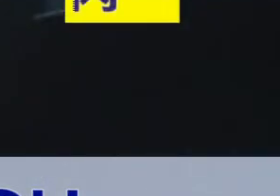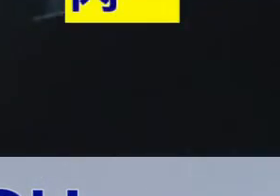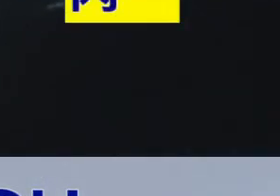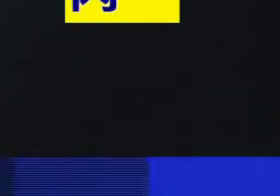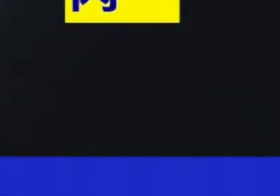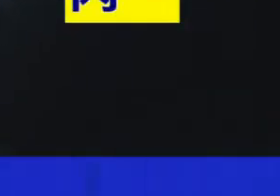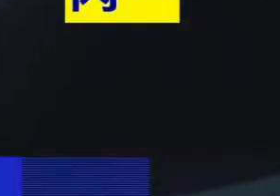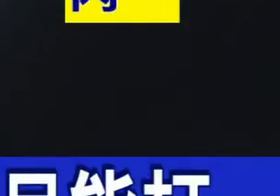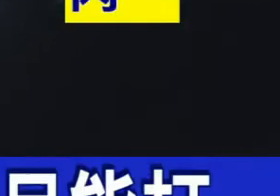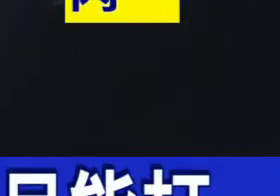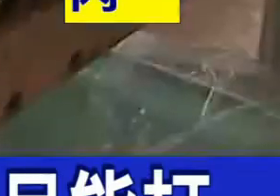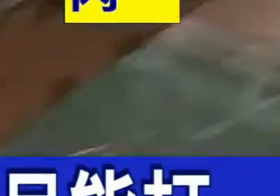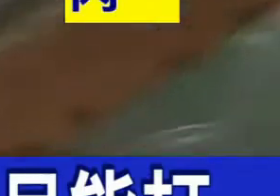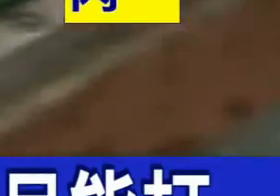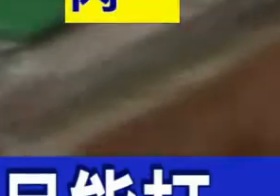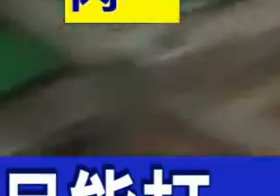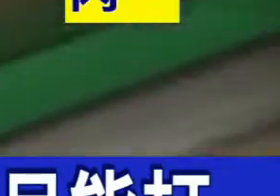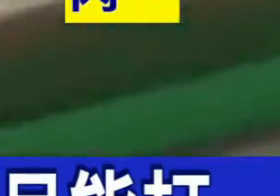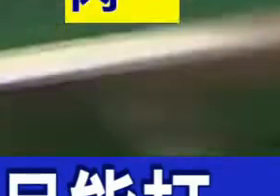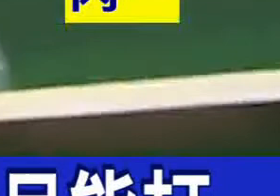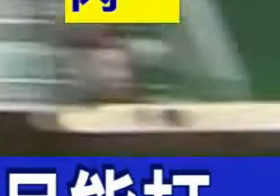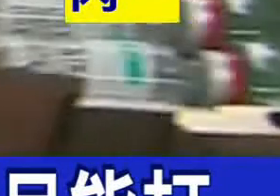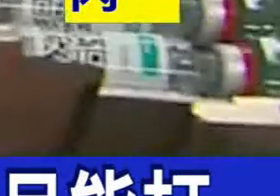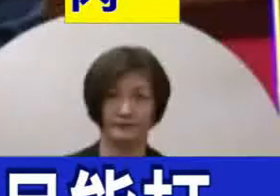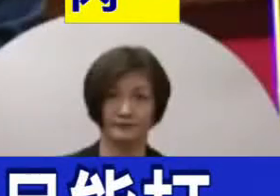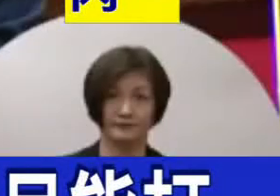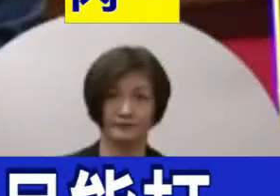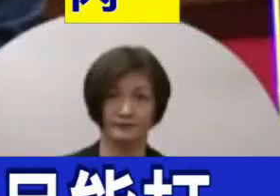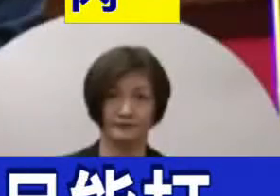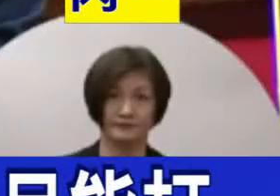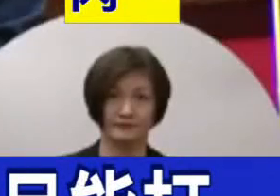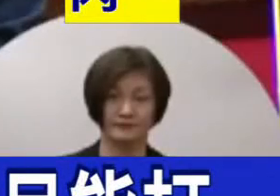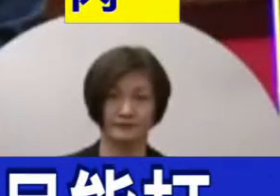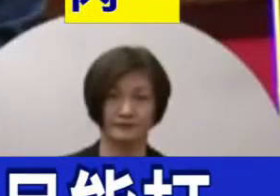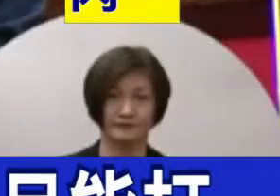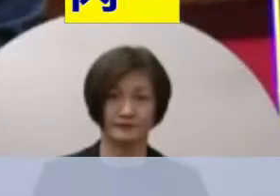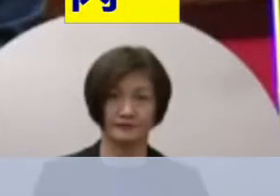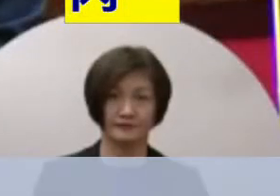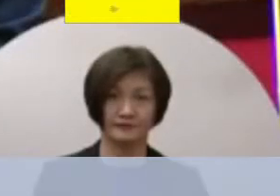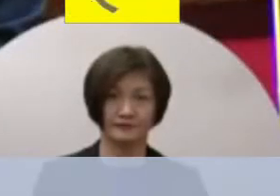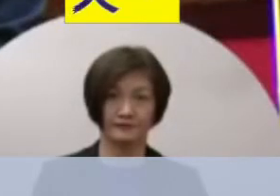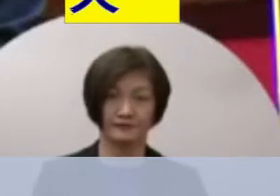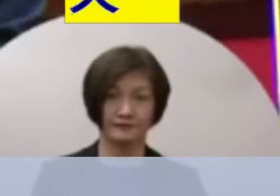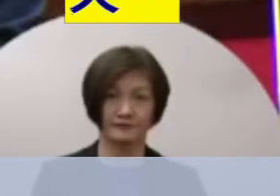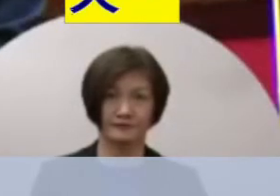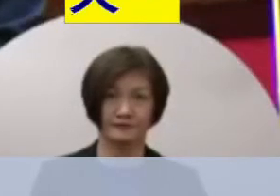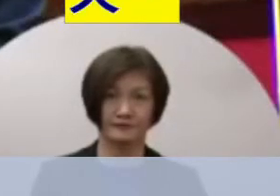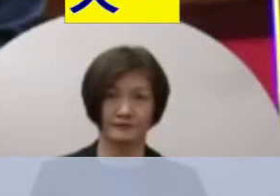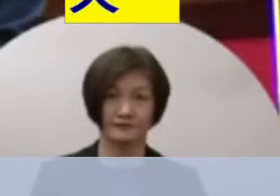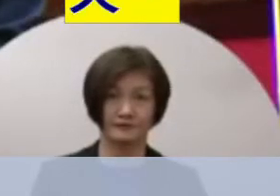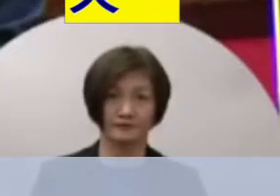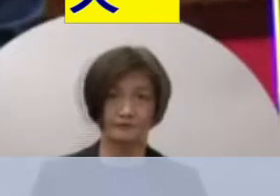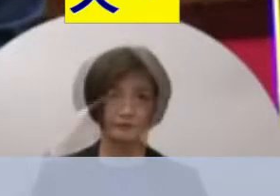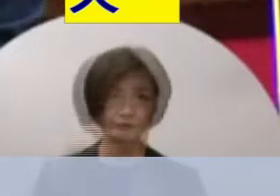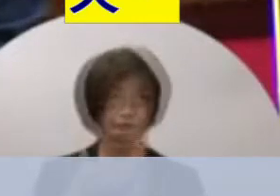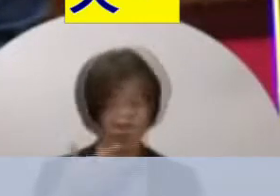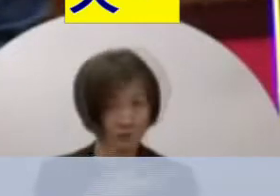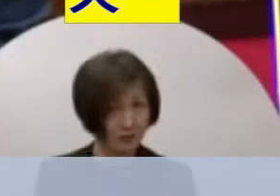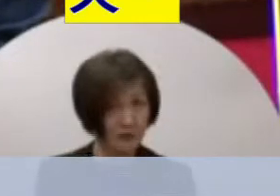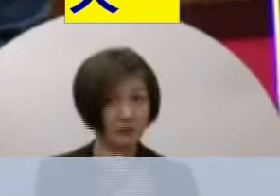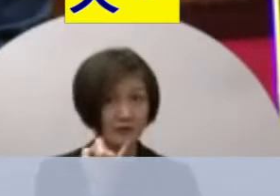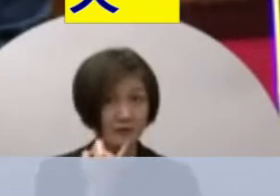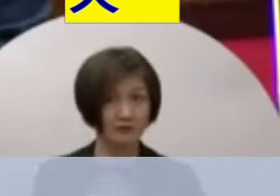台时间就等通知，而国产疫苗也传出捷报， 在高端会稍微比联亚应该是要快一个月，顺利的